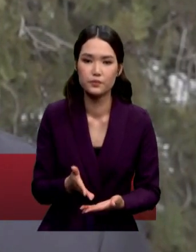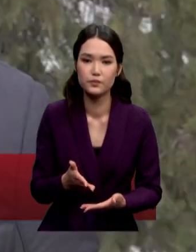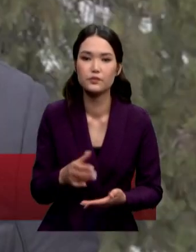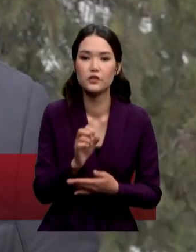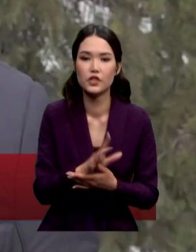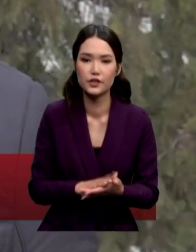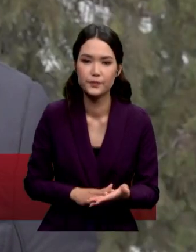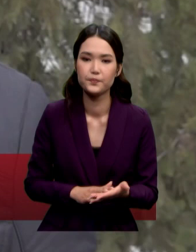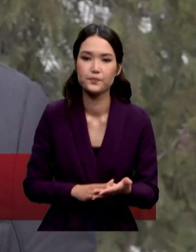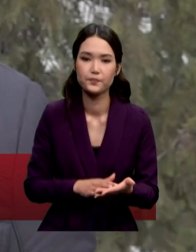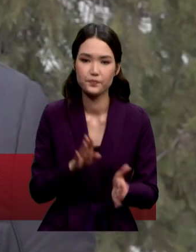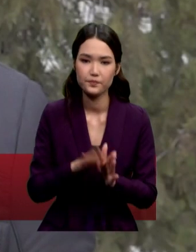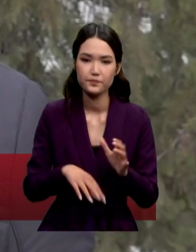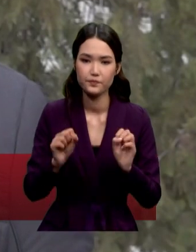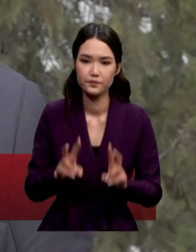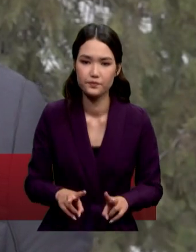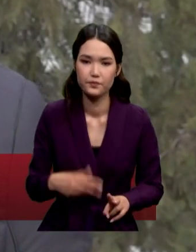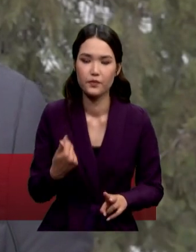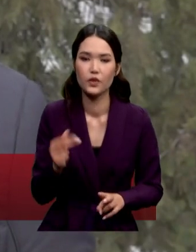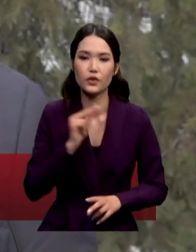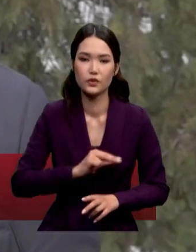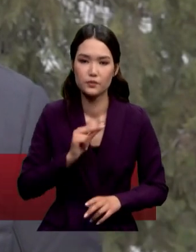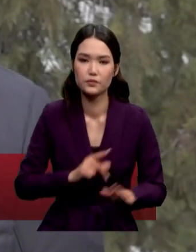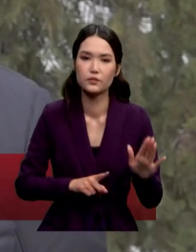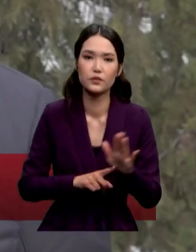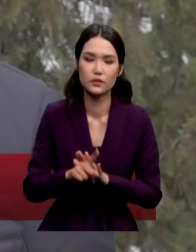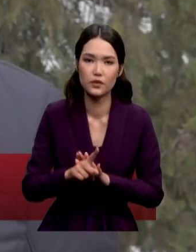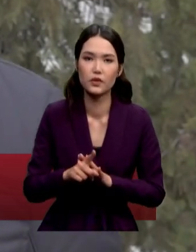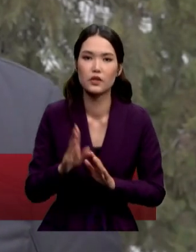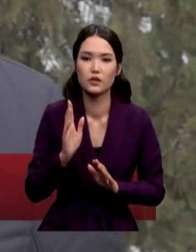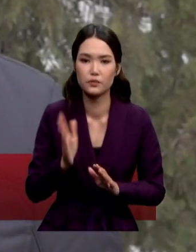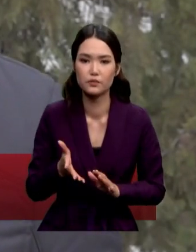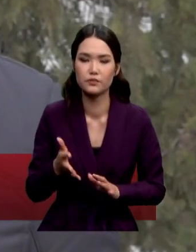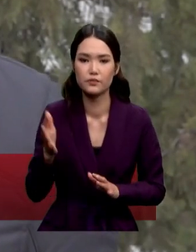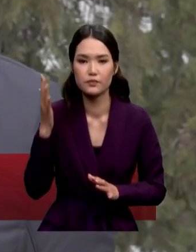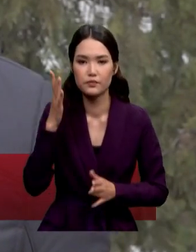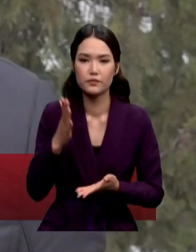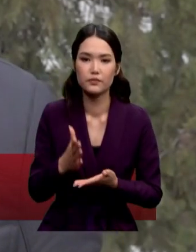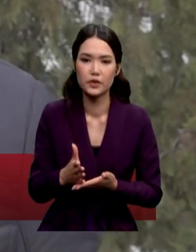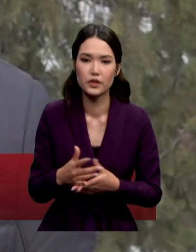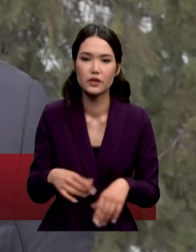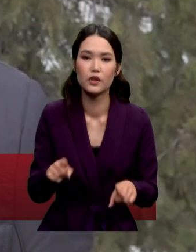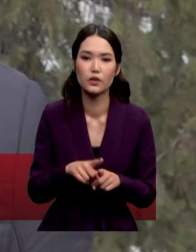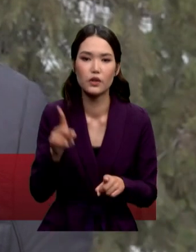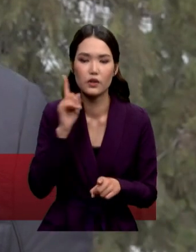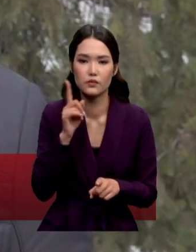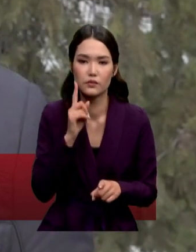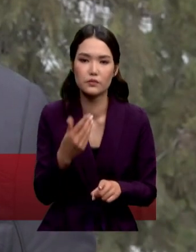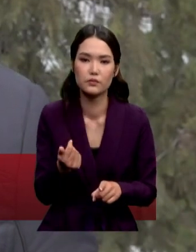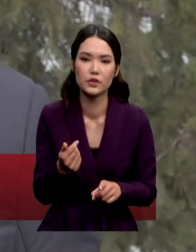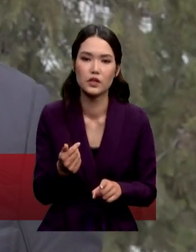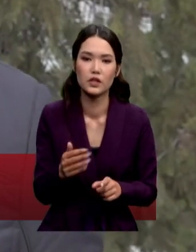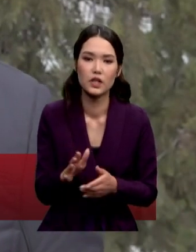қарай маусымдық жұмыстарды, реконструкция жұмыстарын жүргіземіз. Бірақ қазіргі таңда бұл